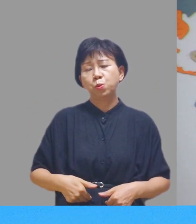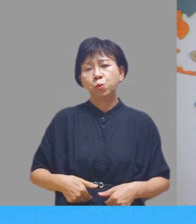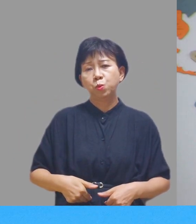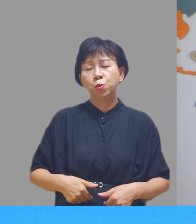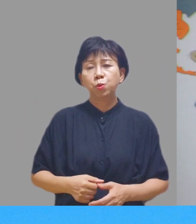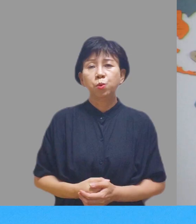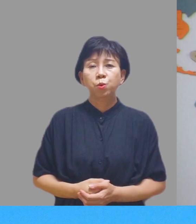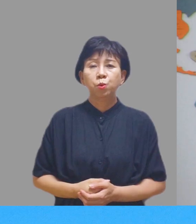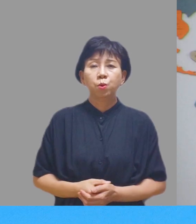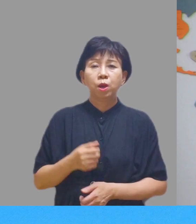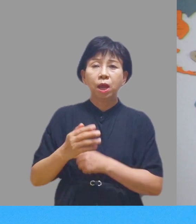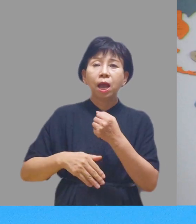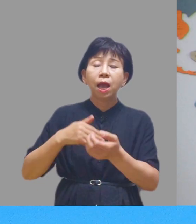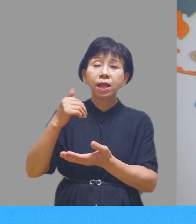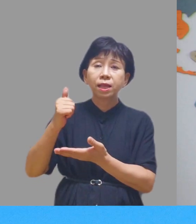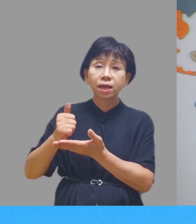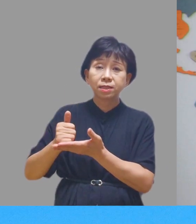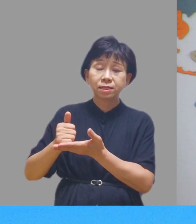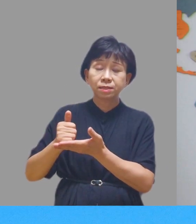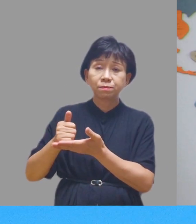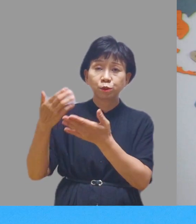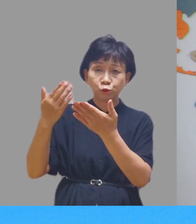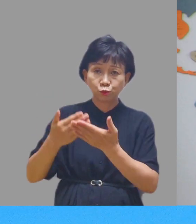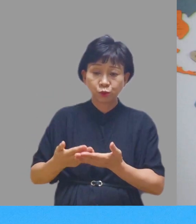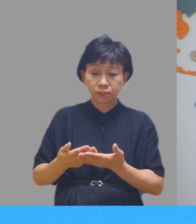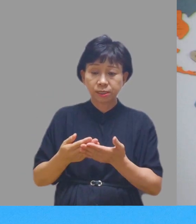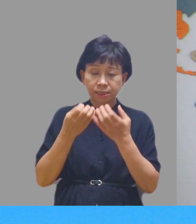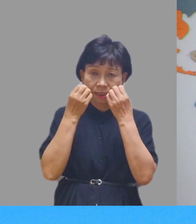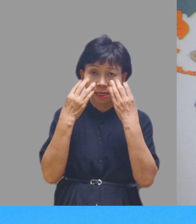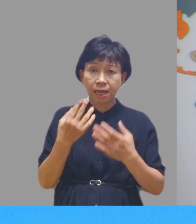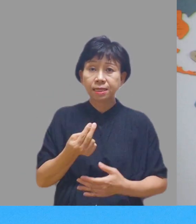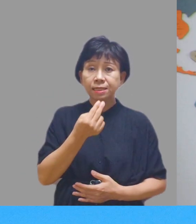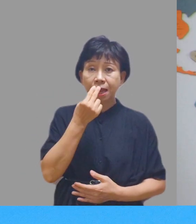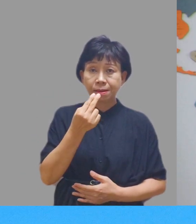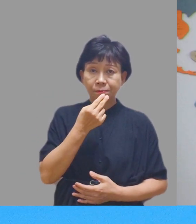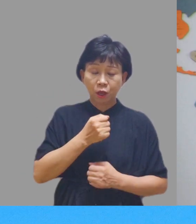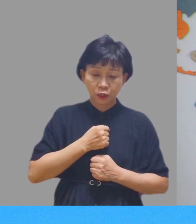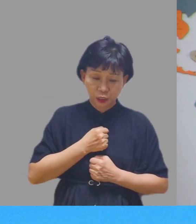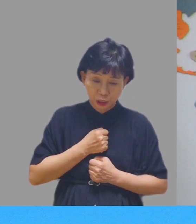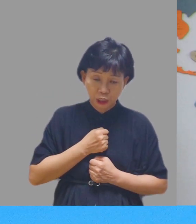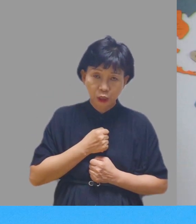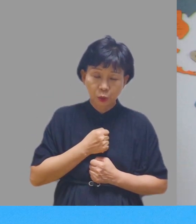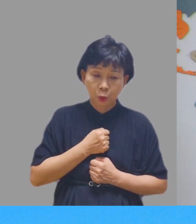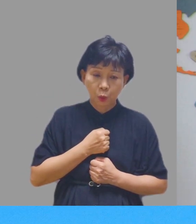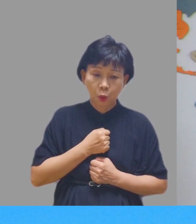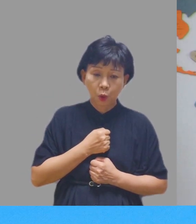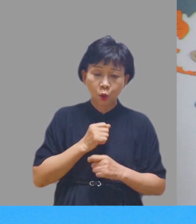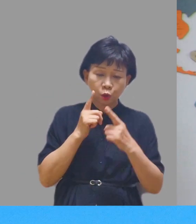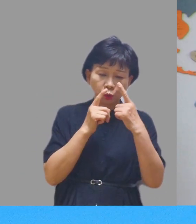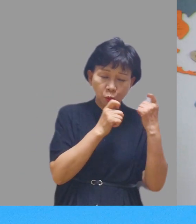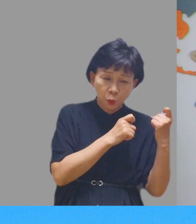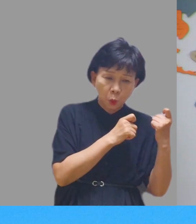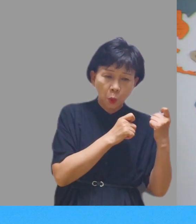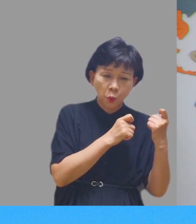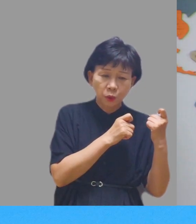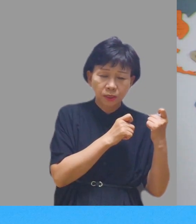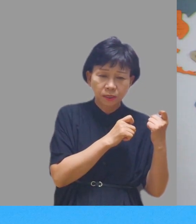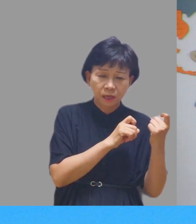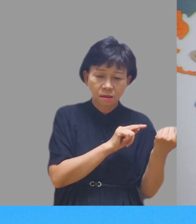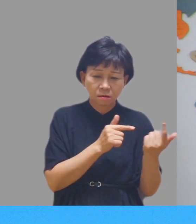이야기입니다. 하나님께서 주신 새 생명을 지키고 시험과 유혹 앞에서도 무너지지 않는 이 내면의